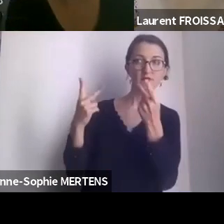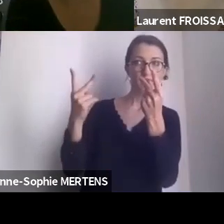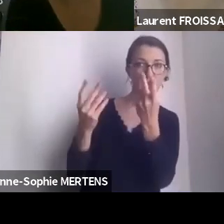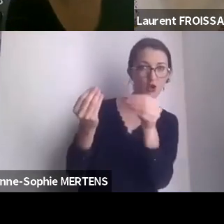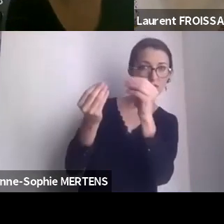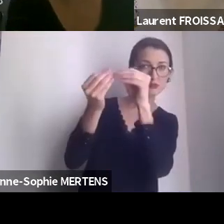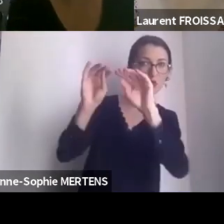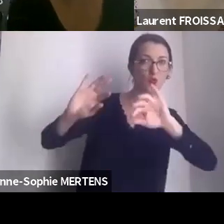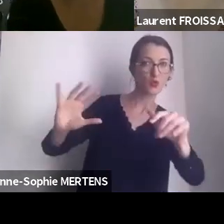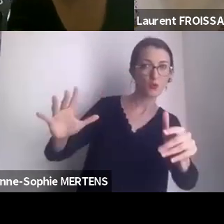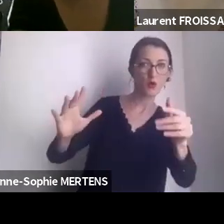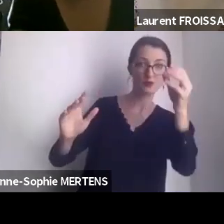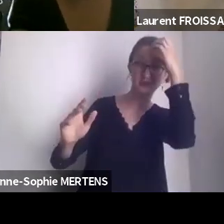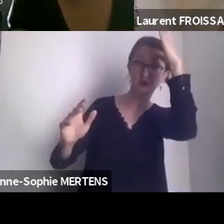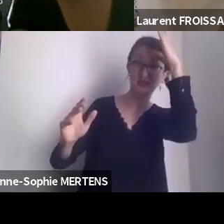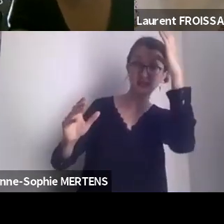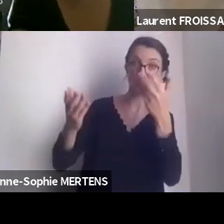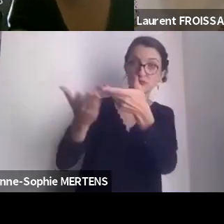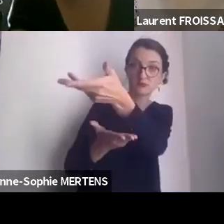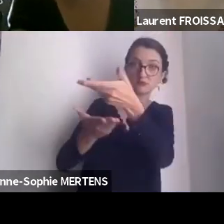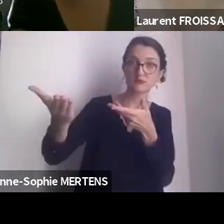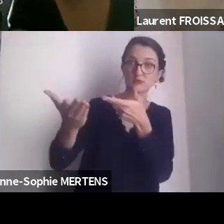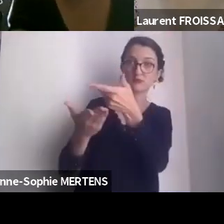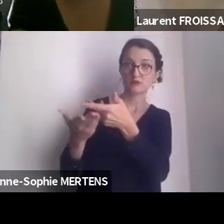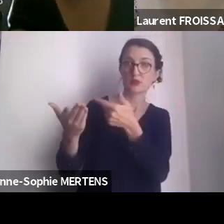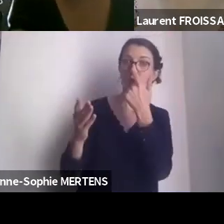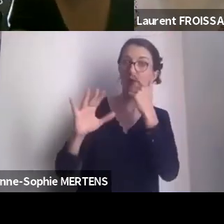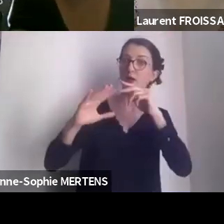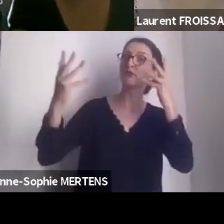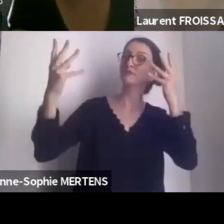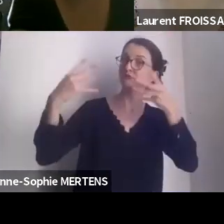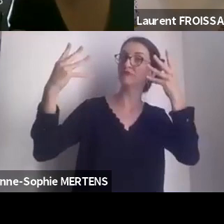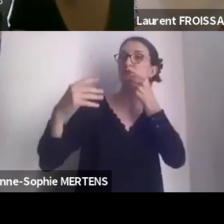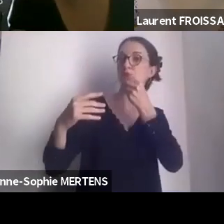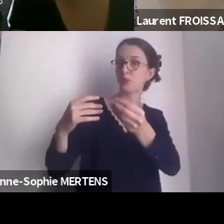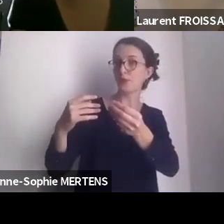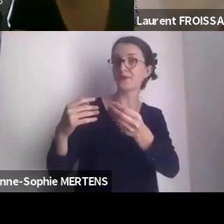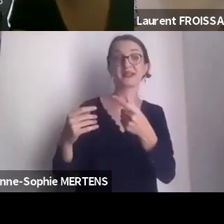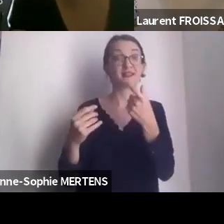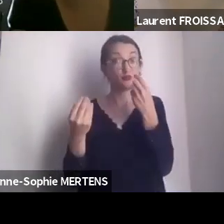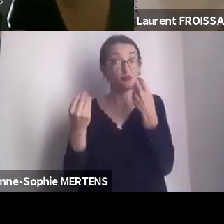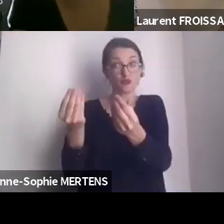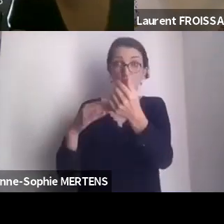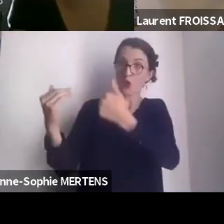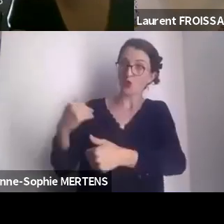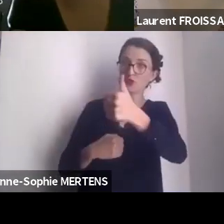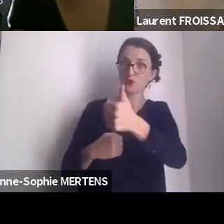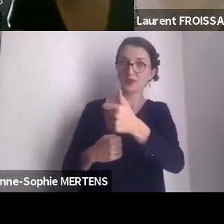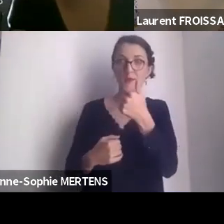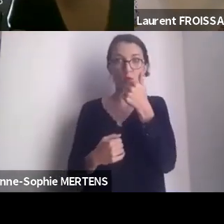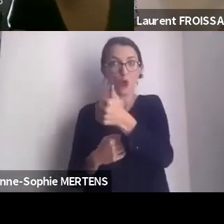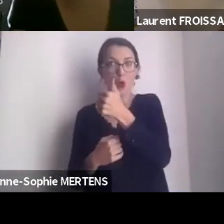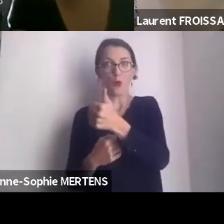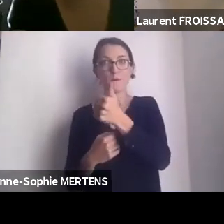partir ensuite. Cette autonomie-là, elle permet de laisser une forte place à la créativité et à l'innovation, puisque c'est aussi l'objectif